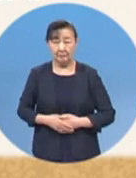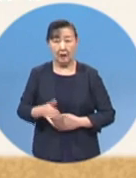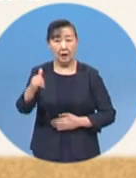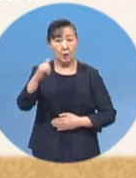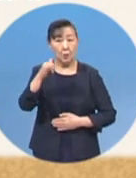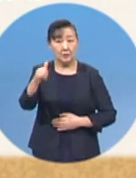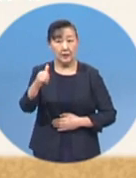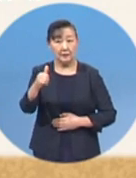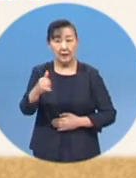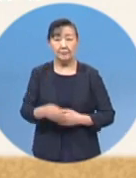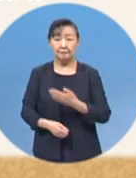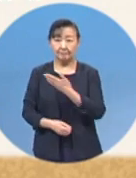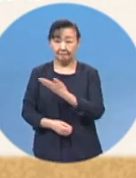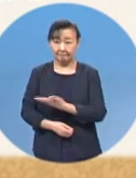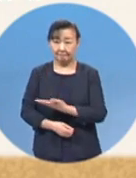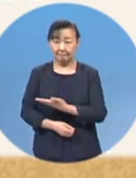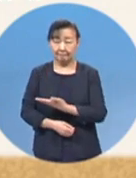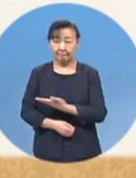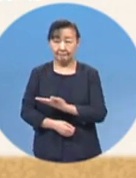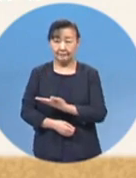センター